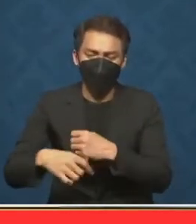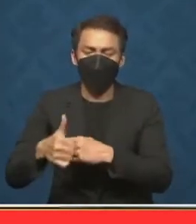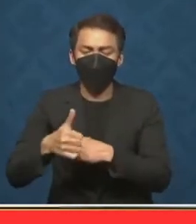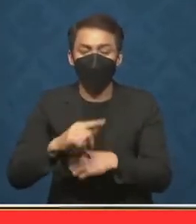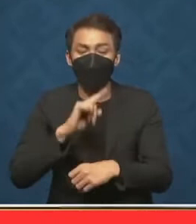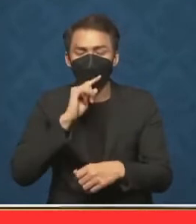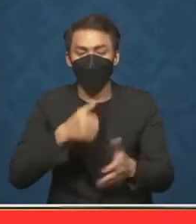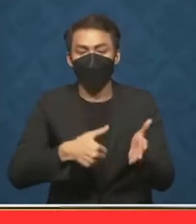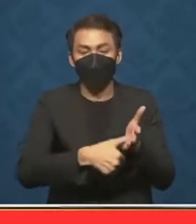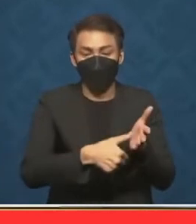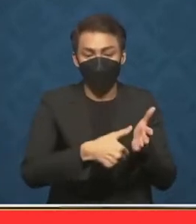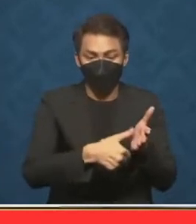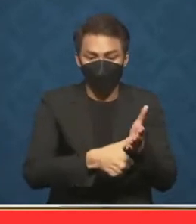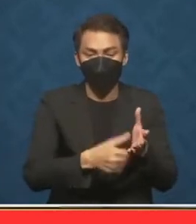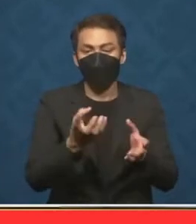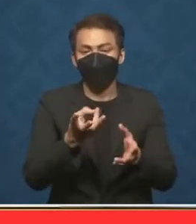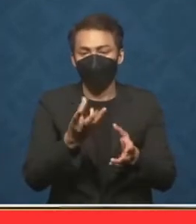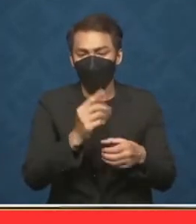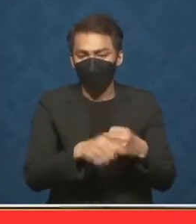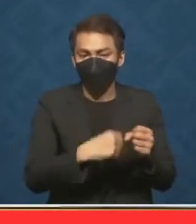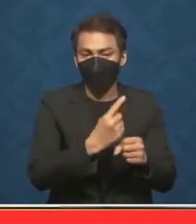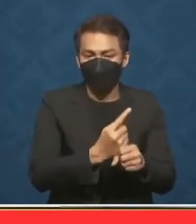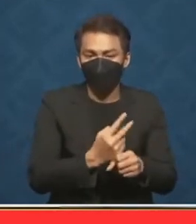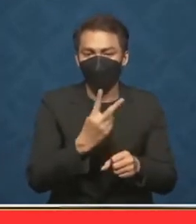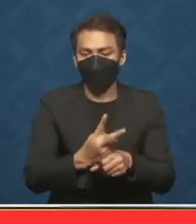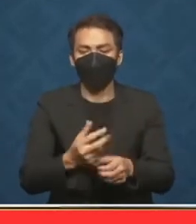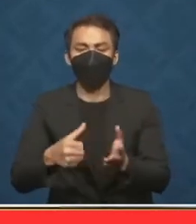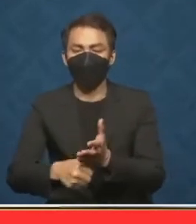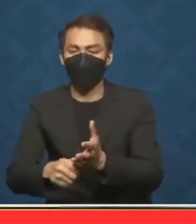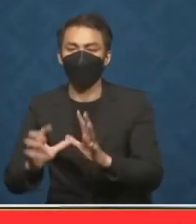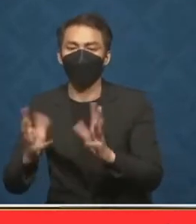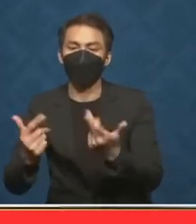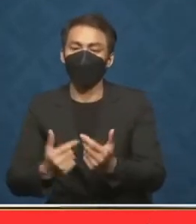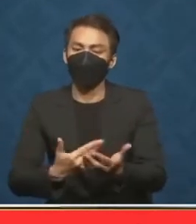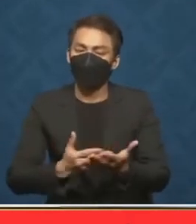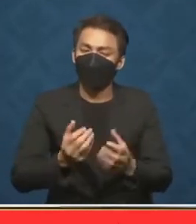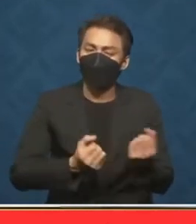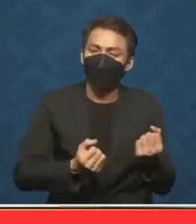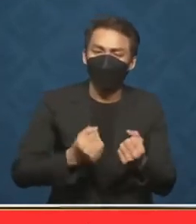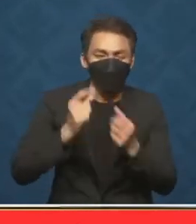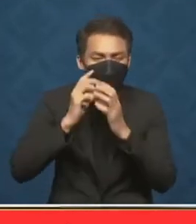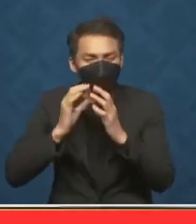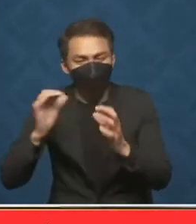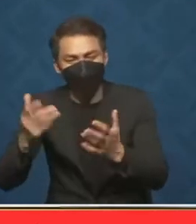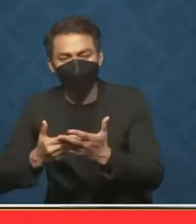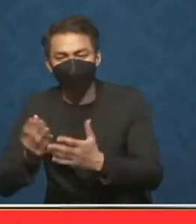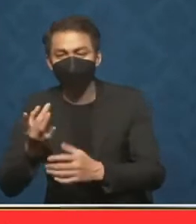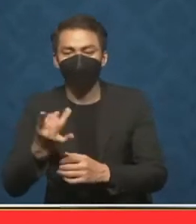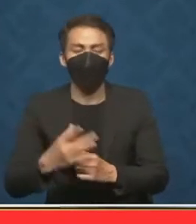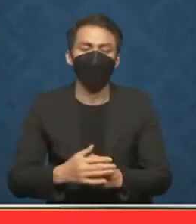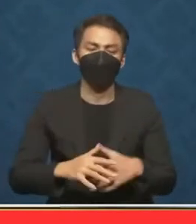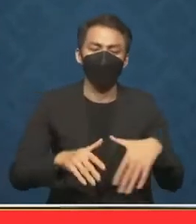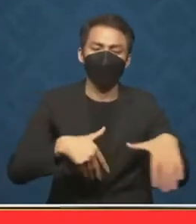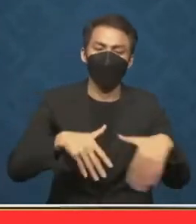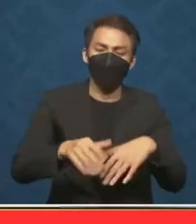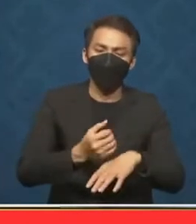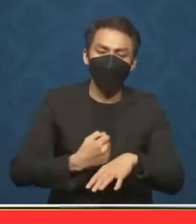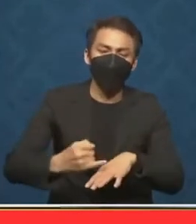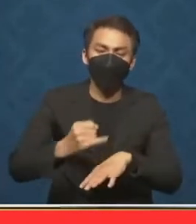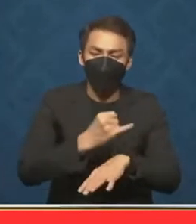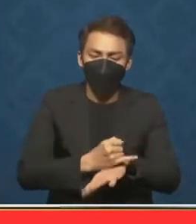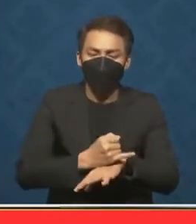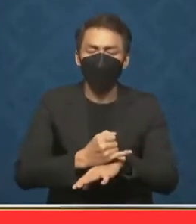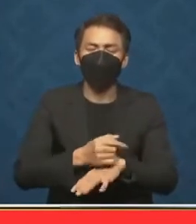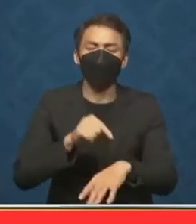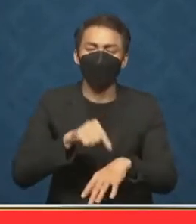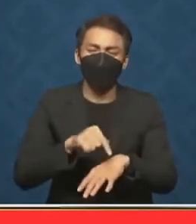จำนำข้าวอีกสักปี สองปี เราคงหมดนี่แล้นะเราจะซ้อรถสอะไรชาวนา ชาวใต้มีความสุขในโกรุตุ